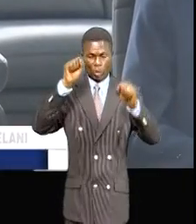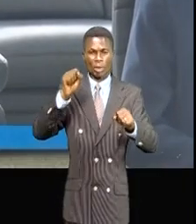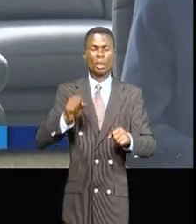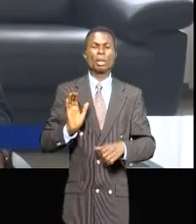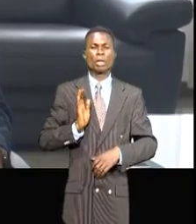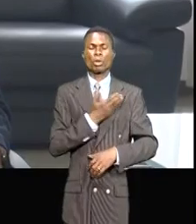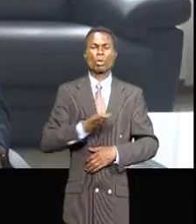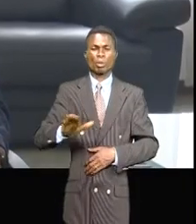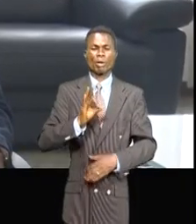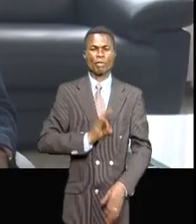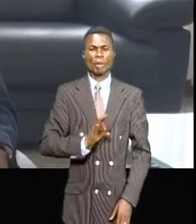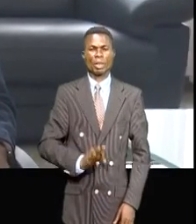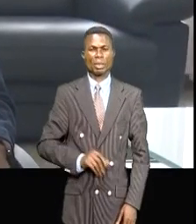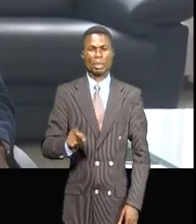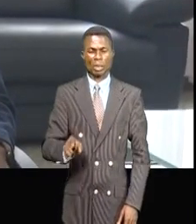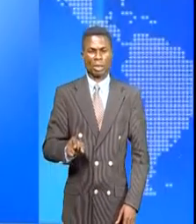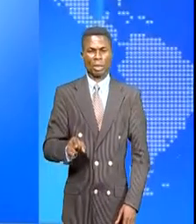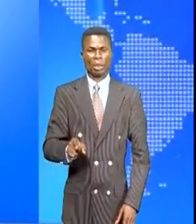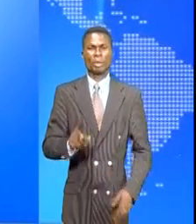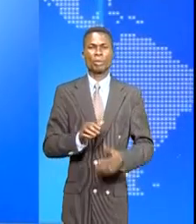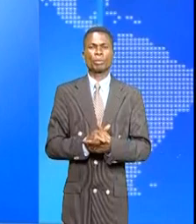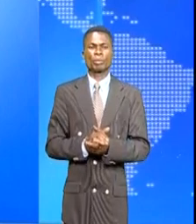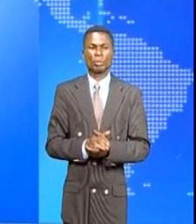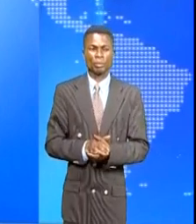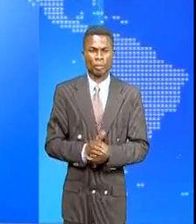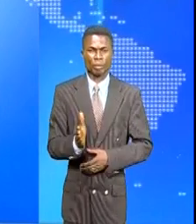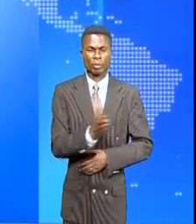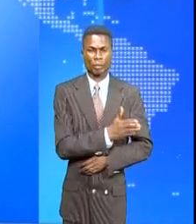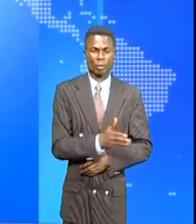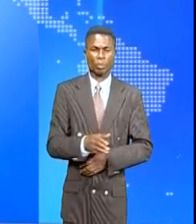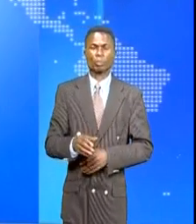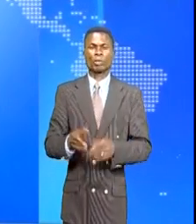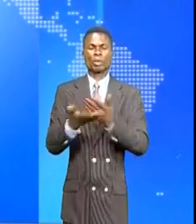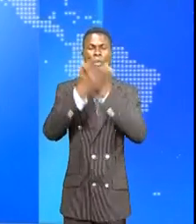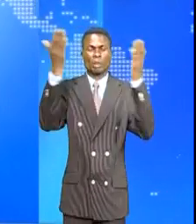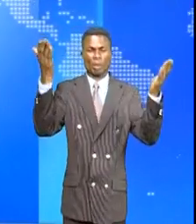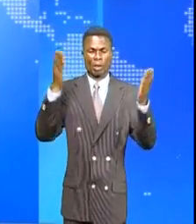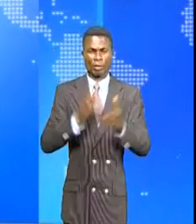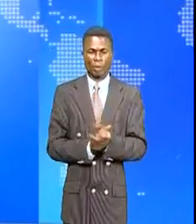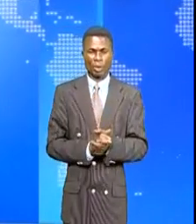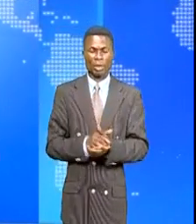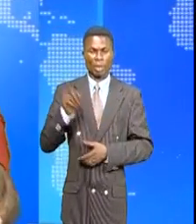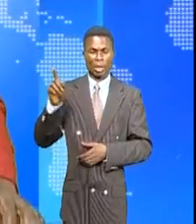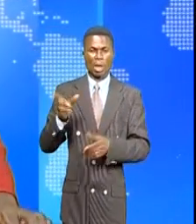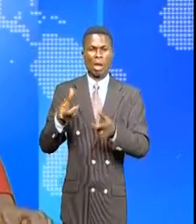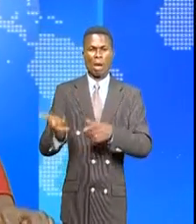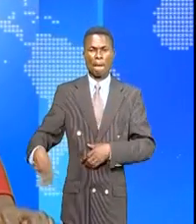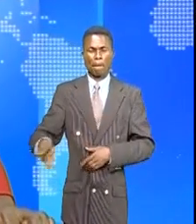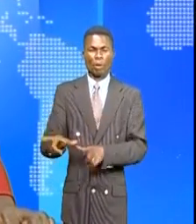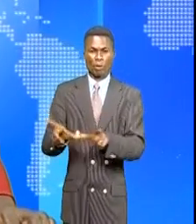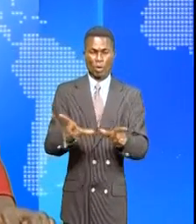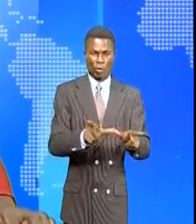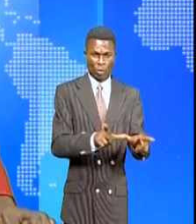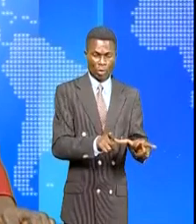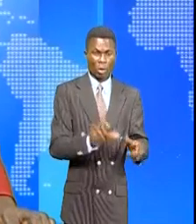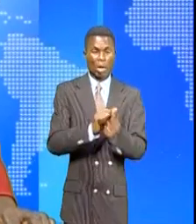République, Félix-Antoine Tshisekedi Tshilombo. La cité de Fungurume, province du Lualaba, a connu dernièrement